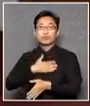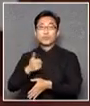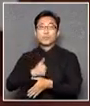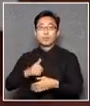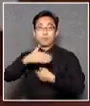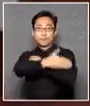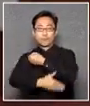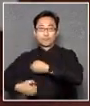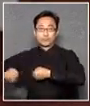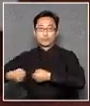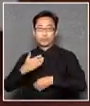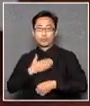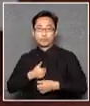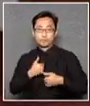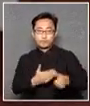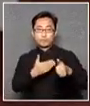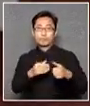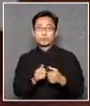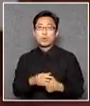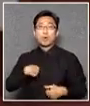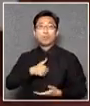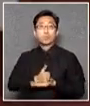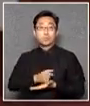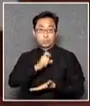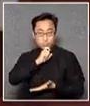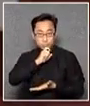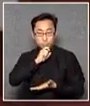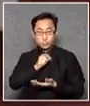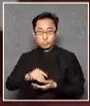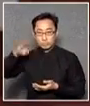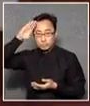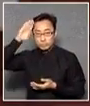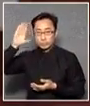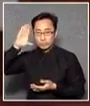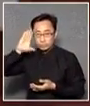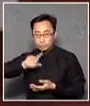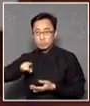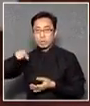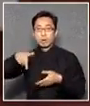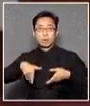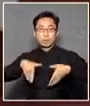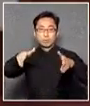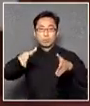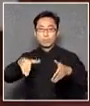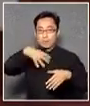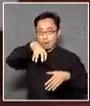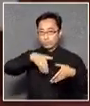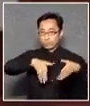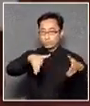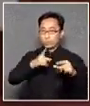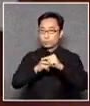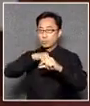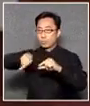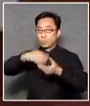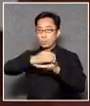众。本席当时都在现场，警方傍晚在干诺道中、金钟道、中环大会堂、